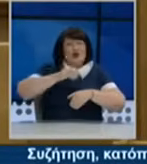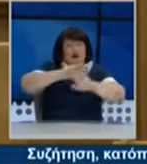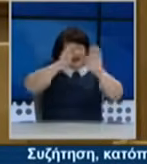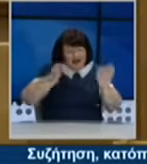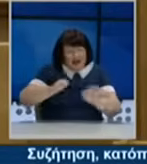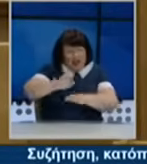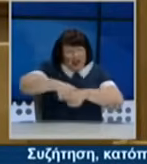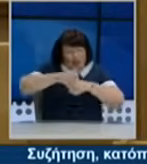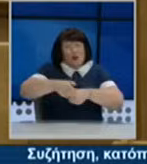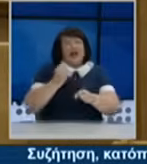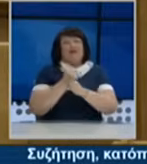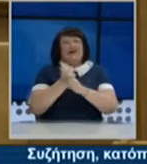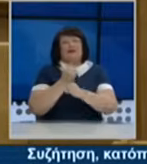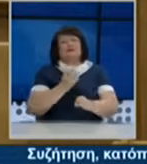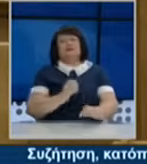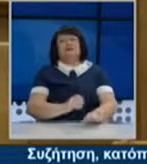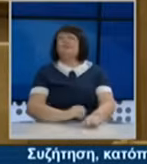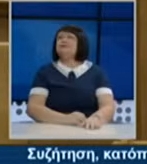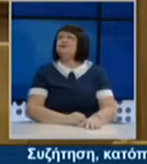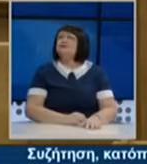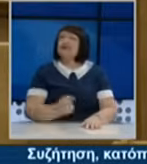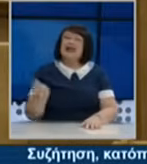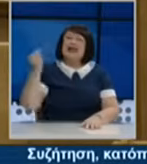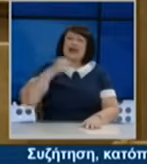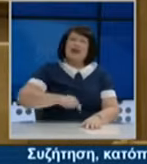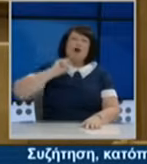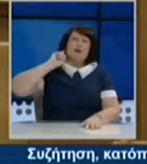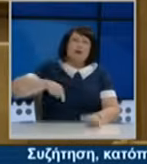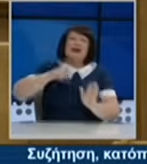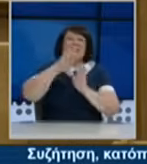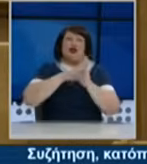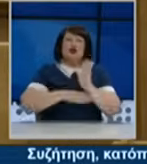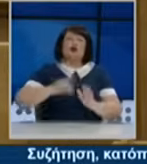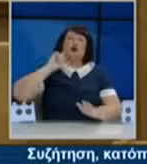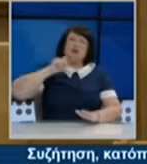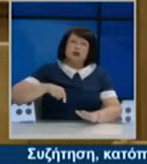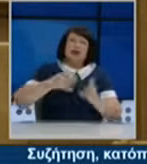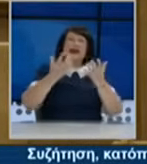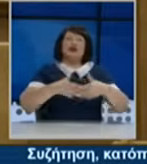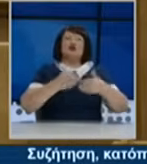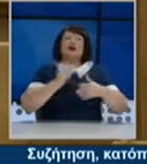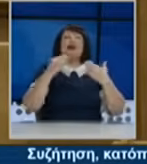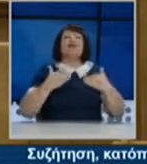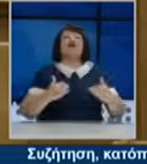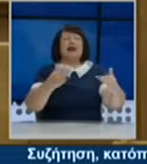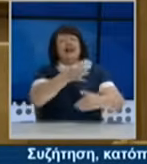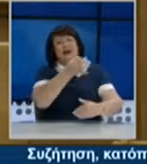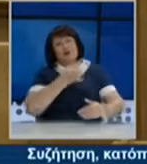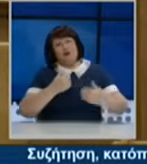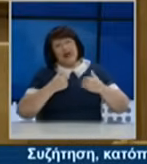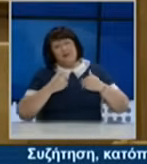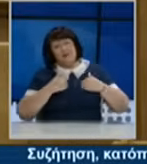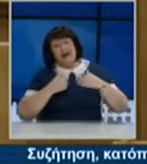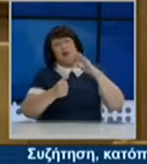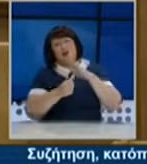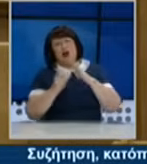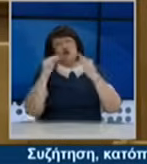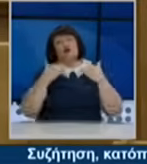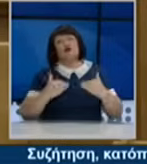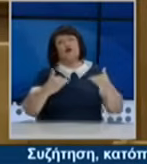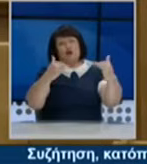Δεν πειράζει, πάμε στην ουσία λοιπόν. Ήρθε εδώ, παραβίασε τον κανονισμό, παραβίασε τη λειτουργία της Βουλής και έρχεται να μας πει εμάς ο κύριος πρόεδρος της Βουλής, ο